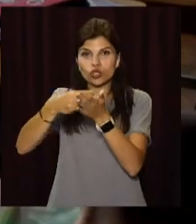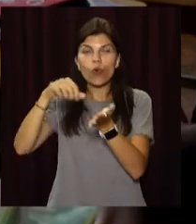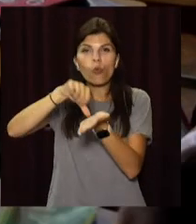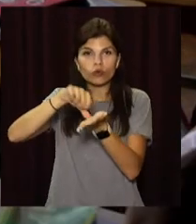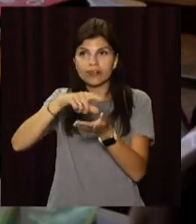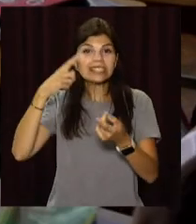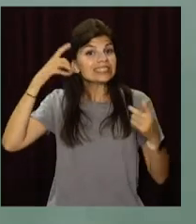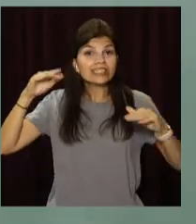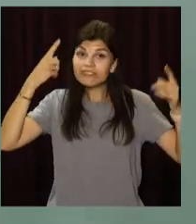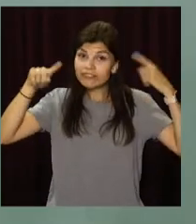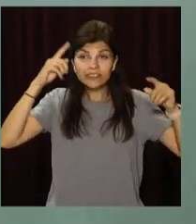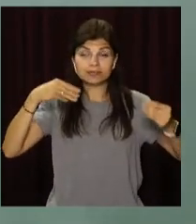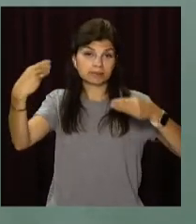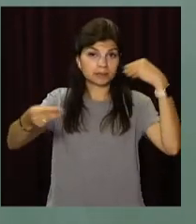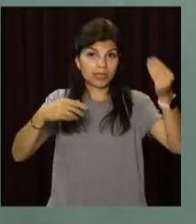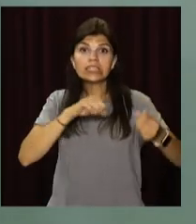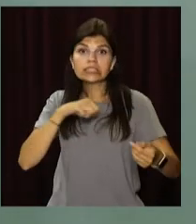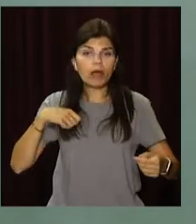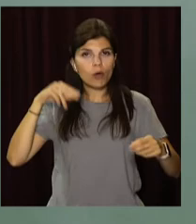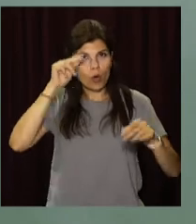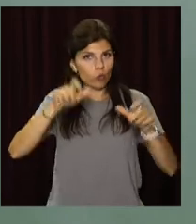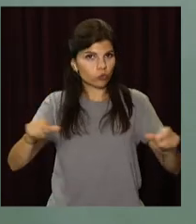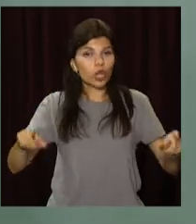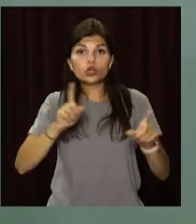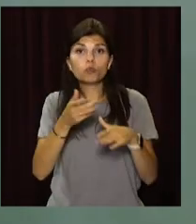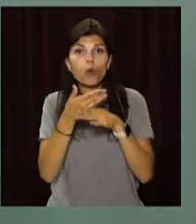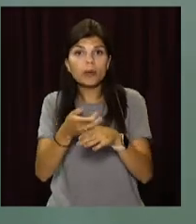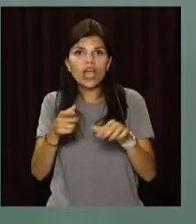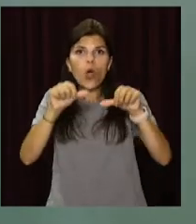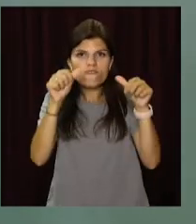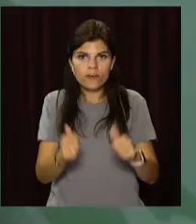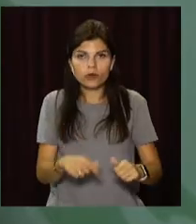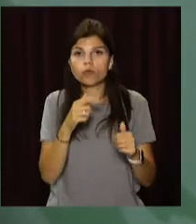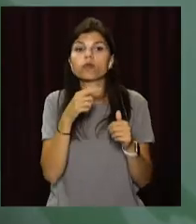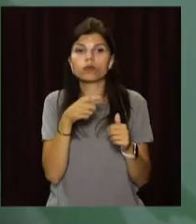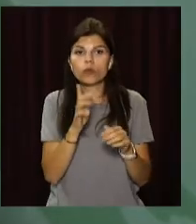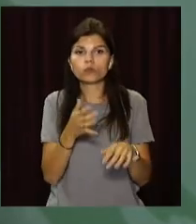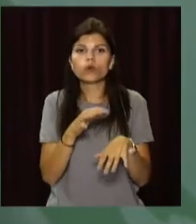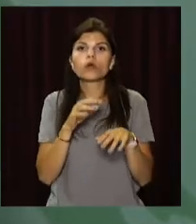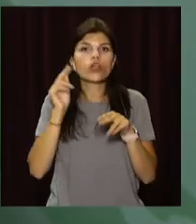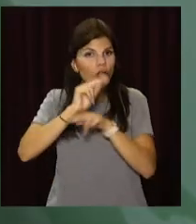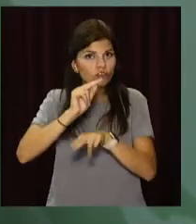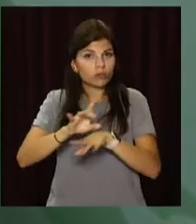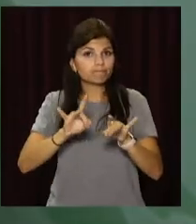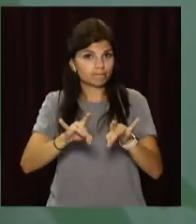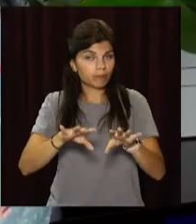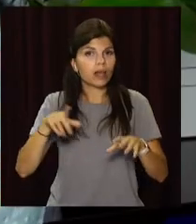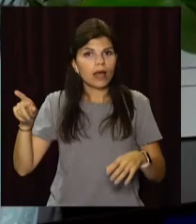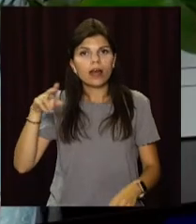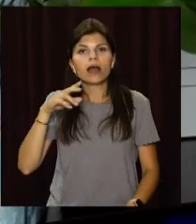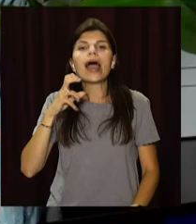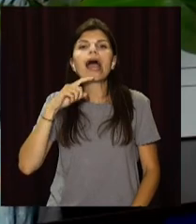їх вигадуватимуть і створюватимуть самі школярі. Щоб допомогти їх оформити, попередньо проведуть навчання, кажуть в